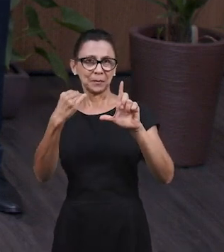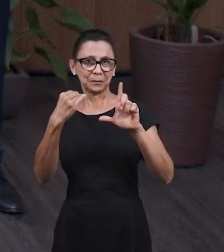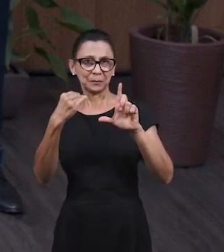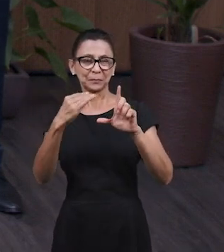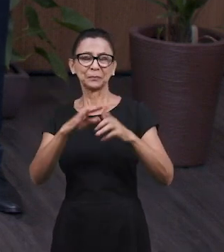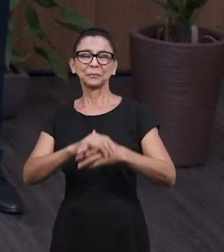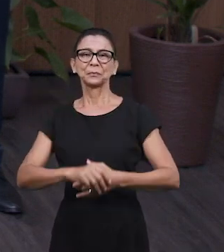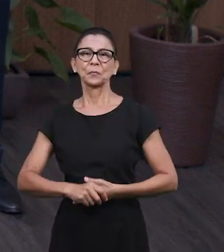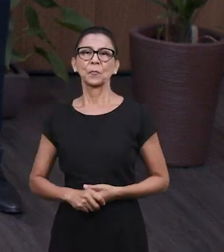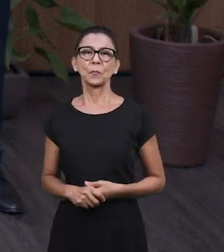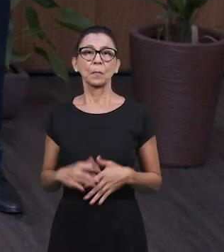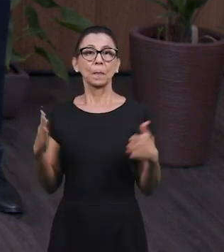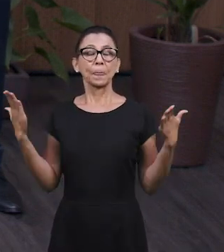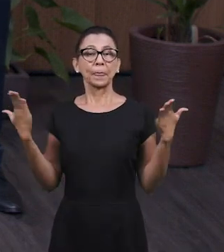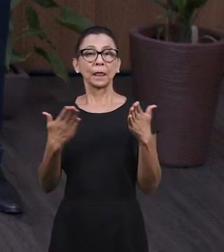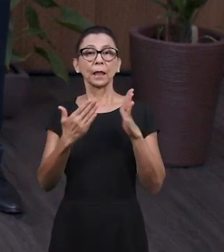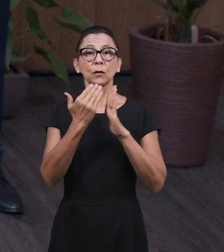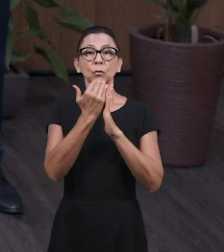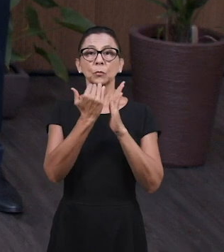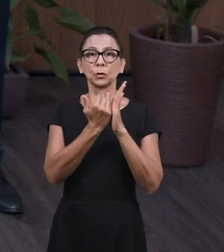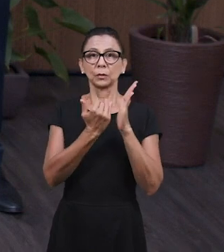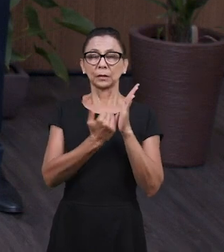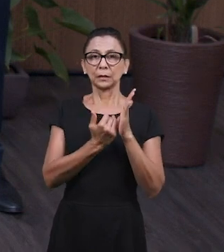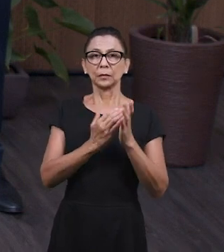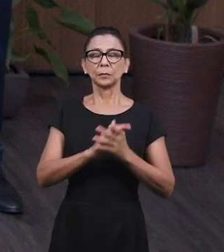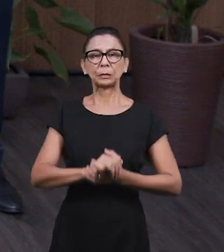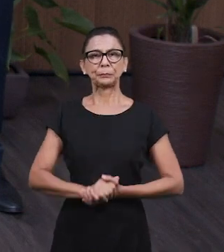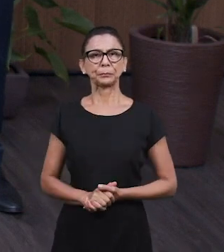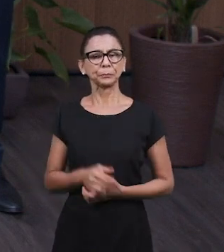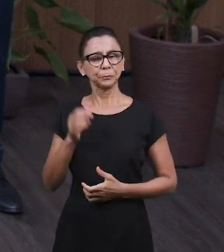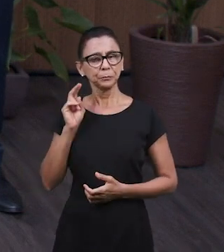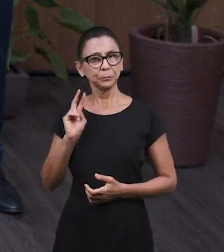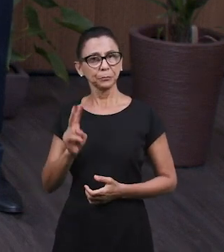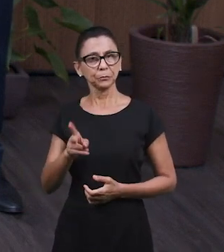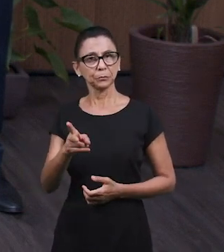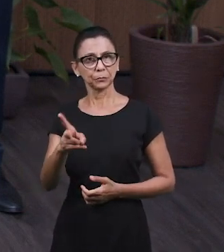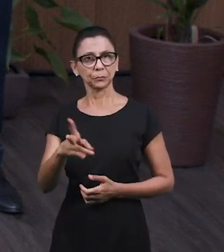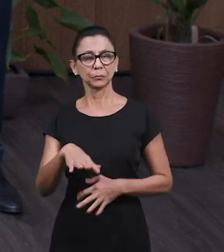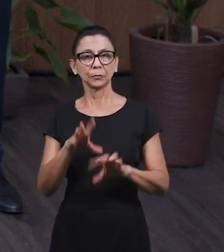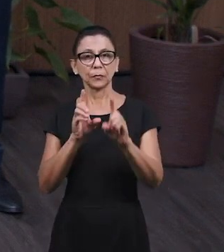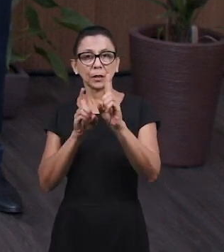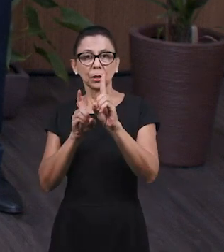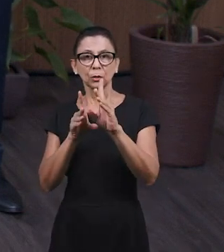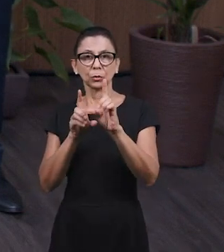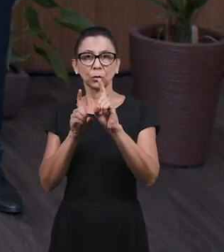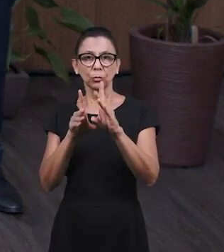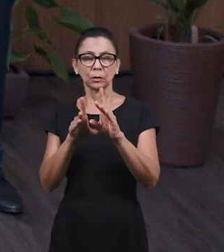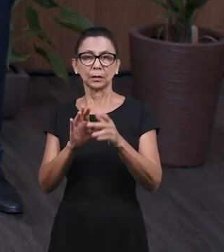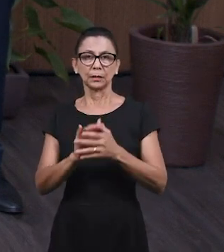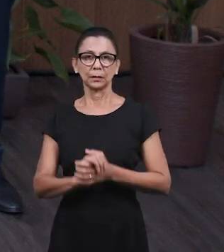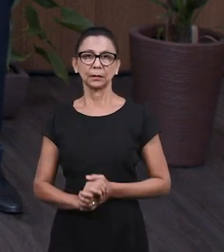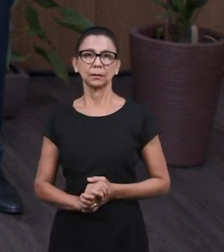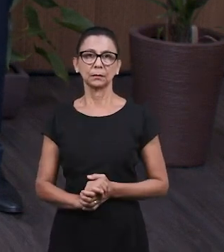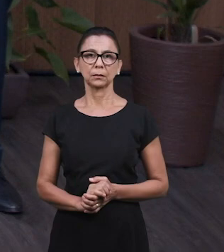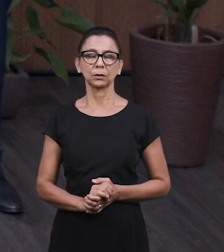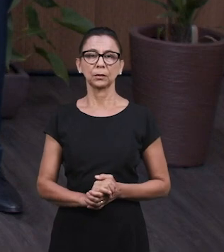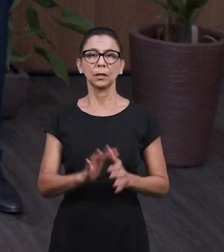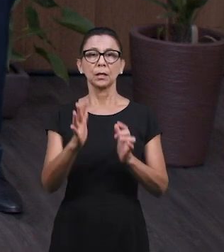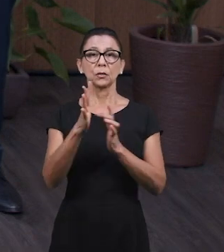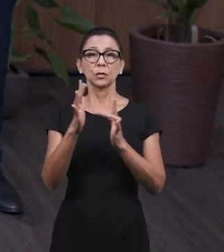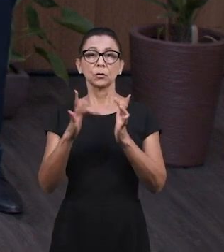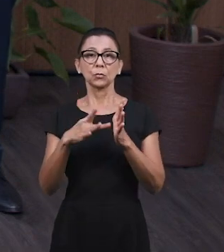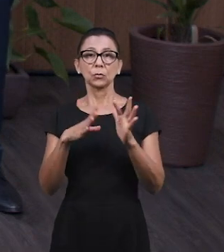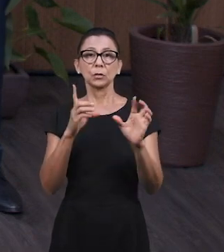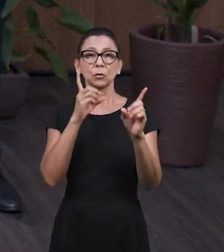envoyer un message. Dans le volet d'aujourd'hui, nous allons donner la continuité à la séquence doctrinaire